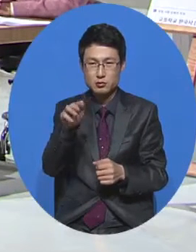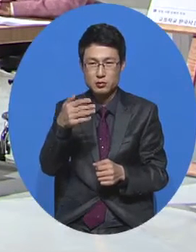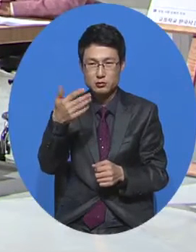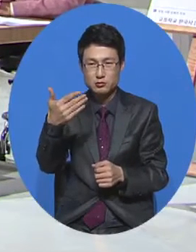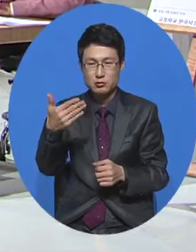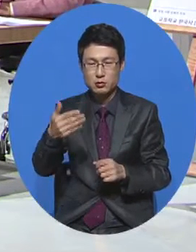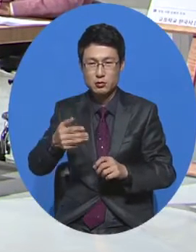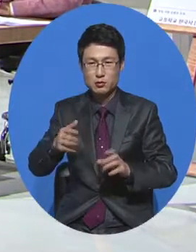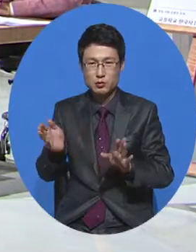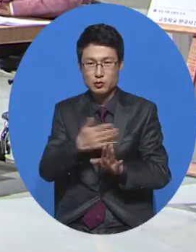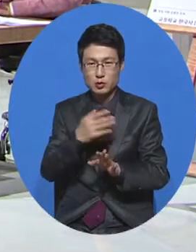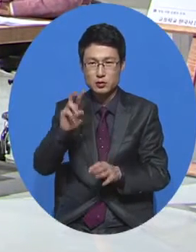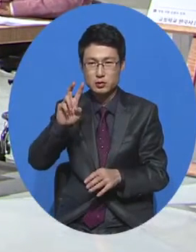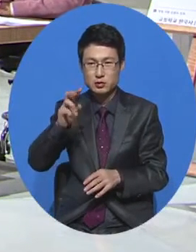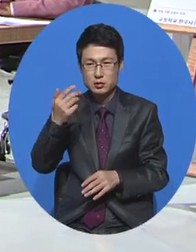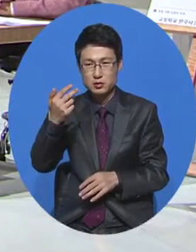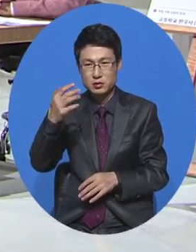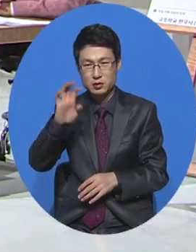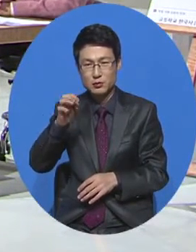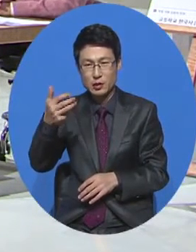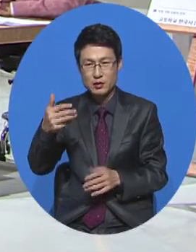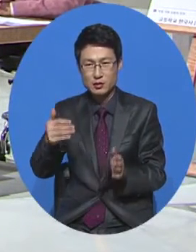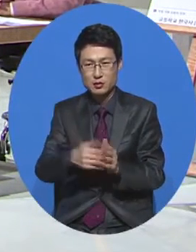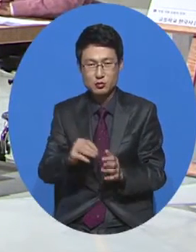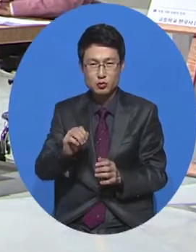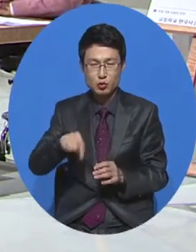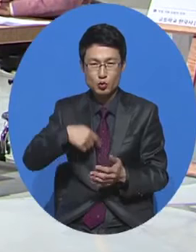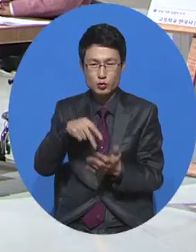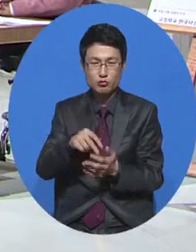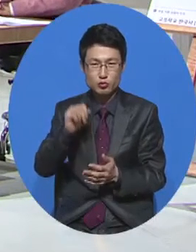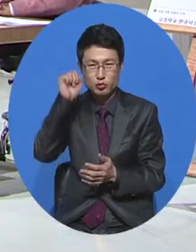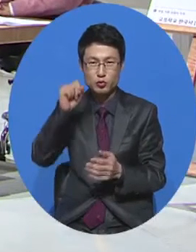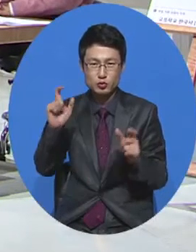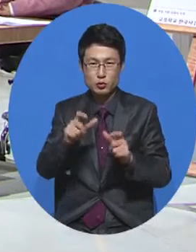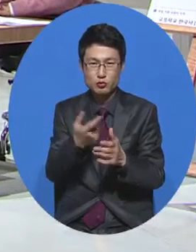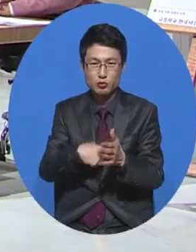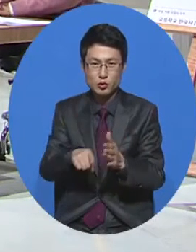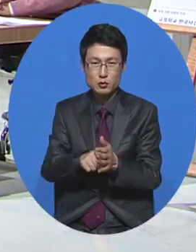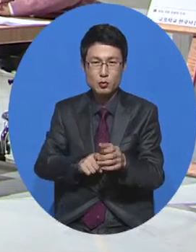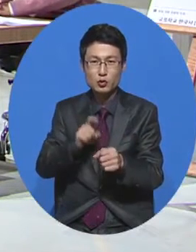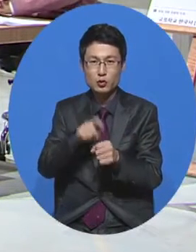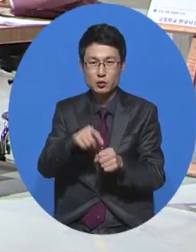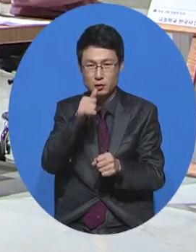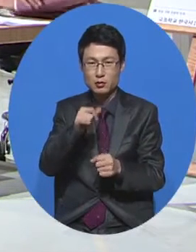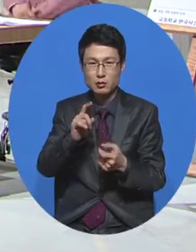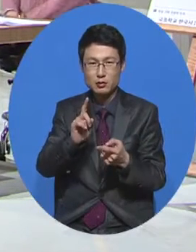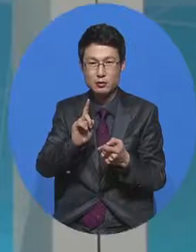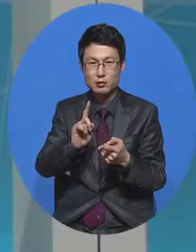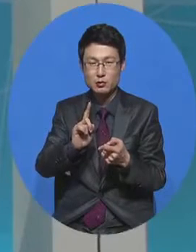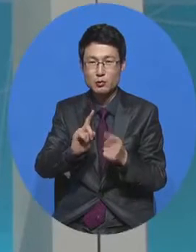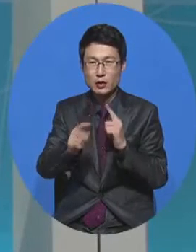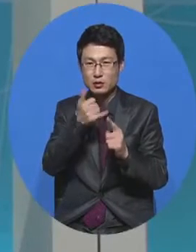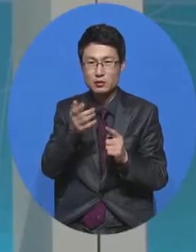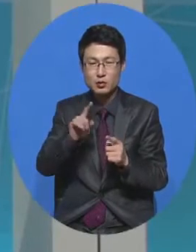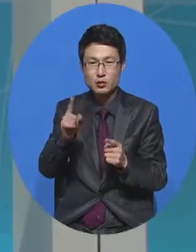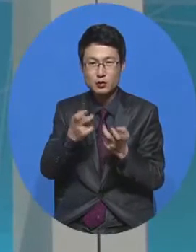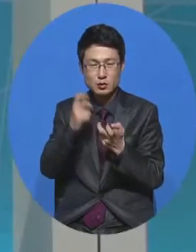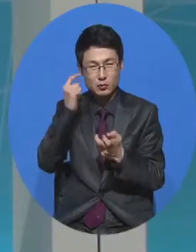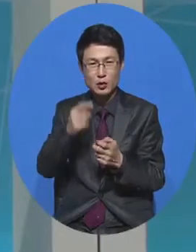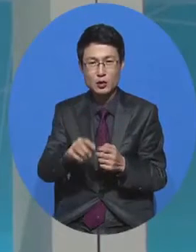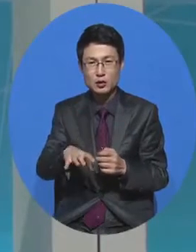독립 끼를 축소하는 과정에서 나온 거다 이런 보도 있더군요 어떻게 생각 되네요 뭐 아까 제가 소수의